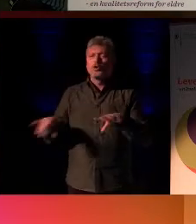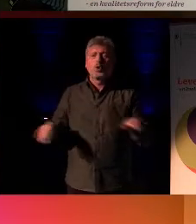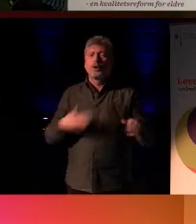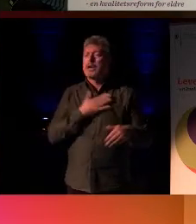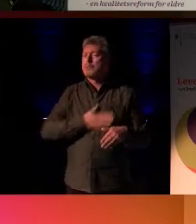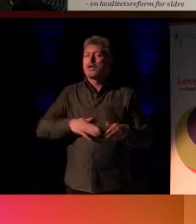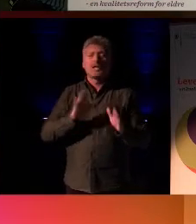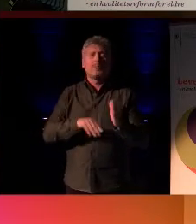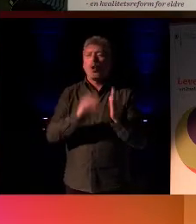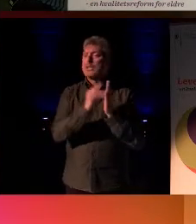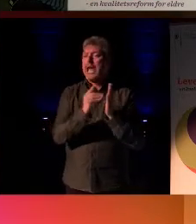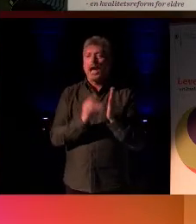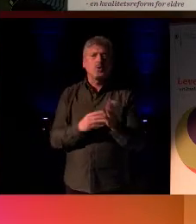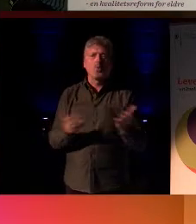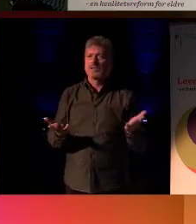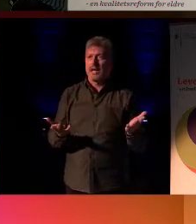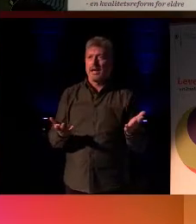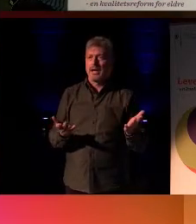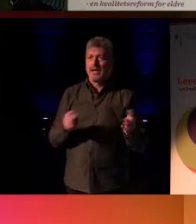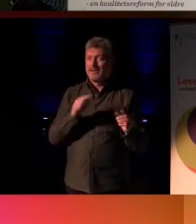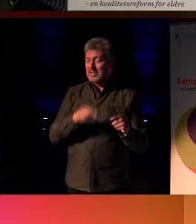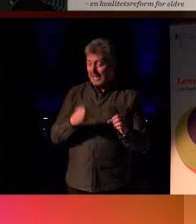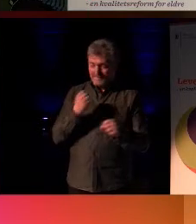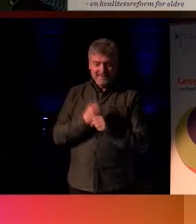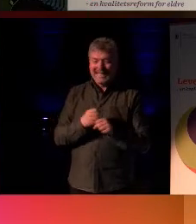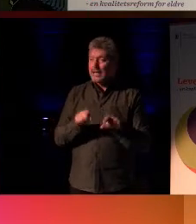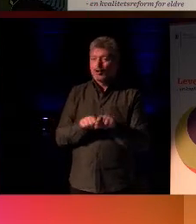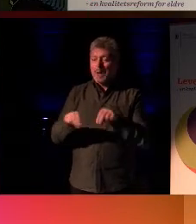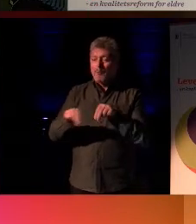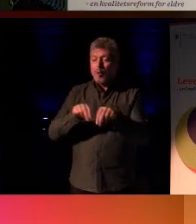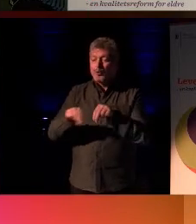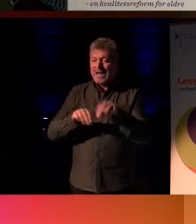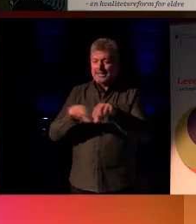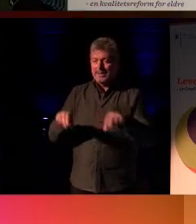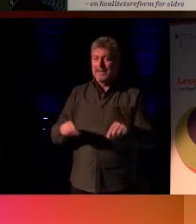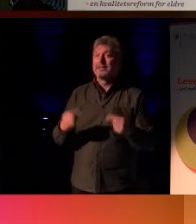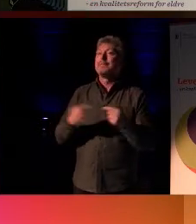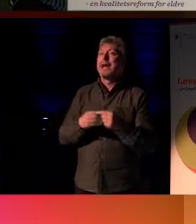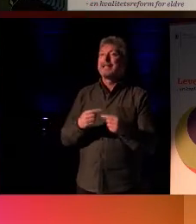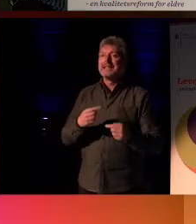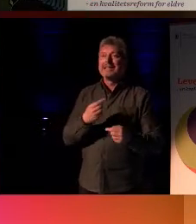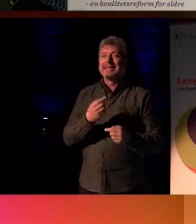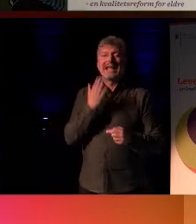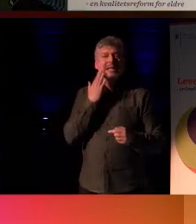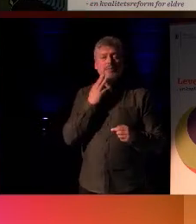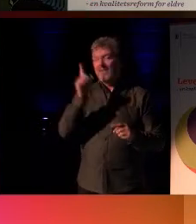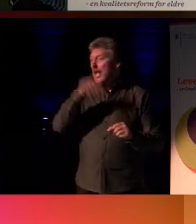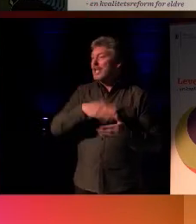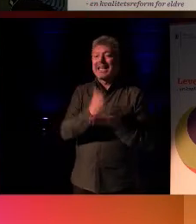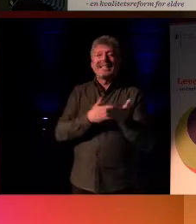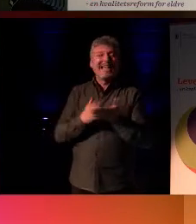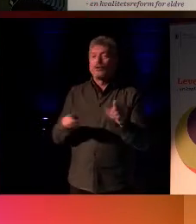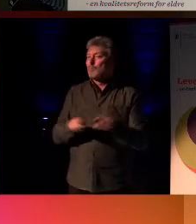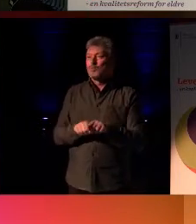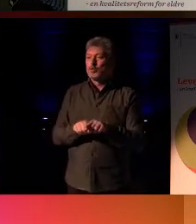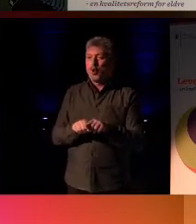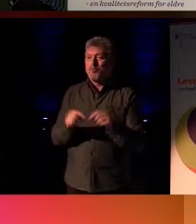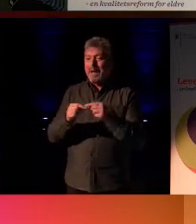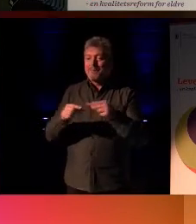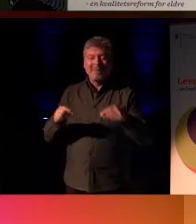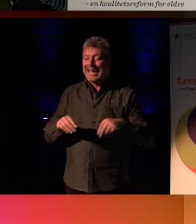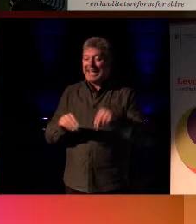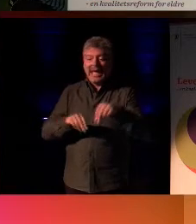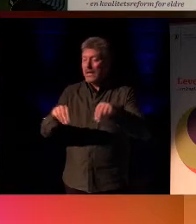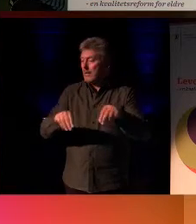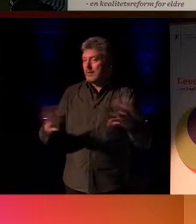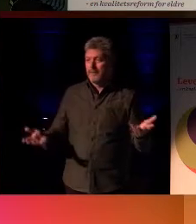diagnoser. Dette her jo et bilde av et puslespill, men innbyggerne kan ikke deles opp som puslespillbrikker.